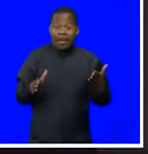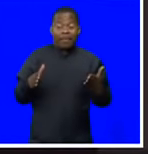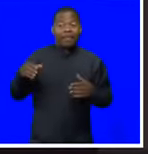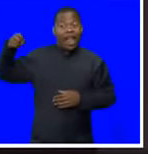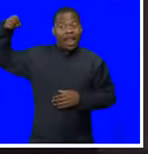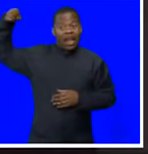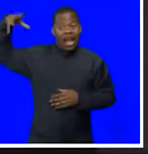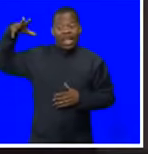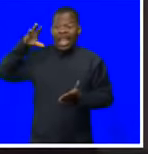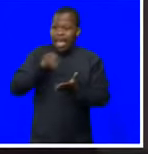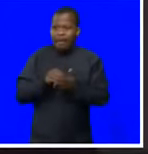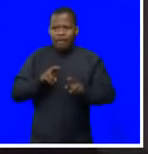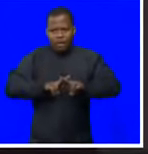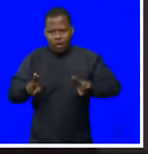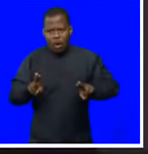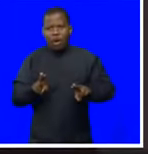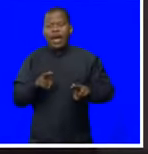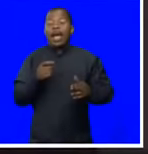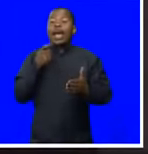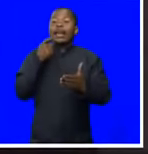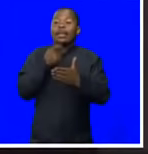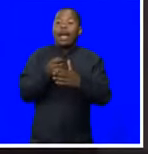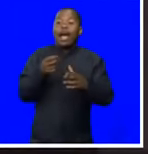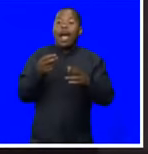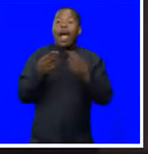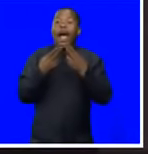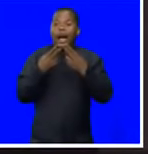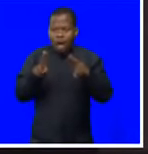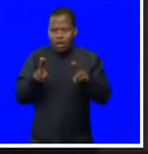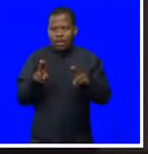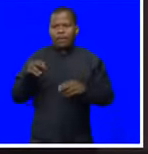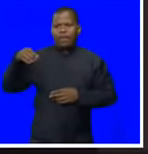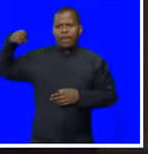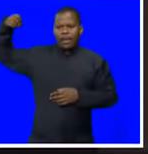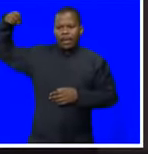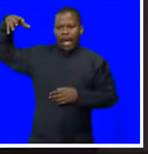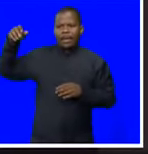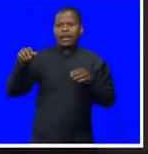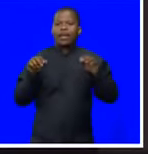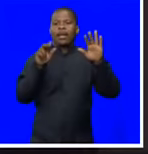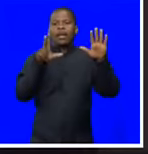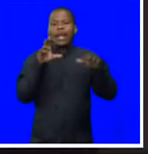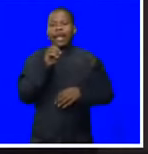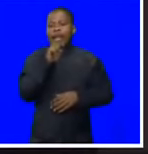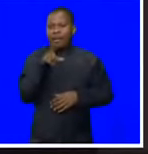2025. Se importa 80% wa gas from a very unreliable source.